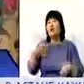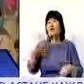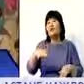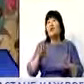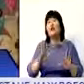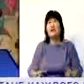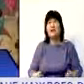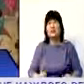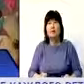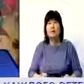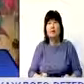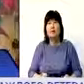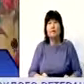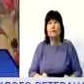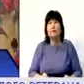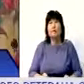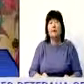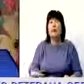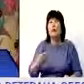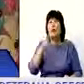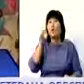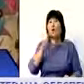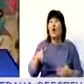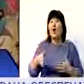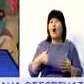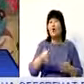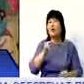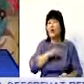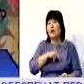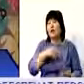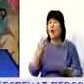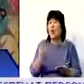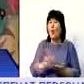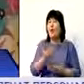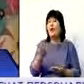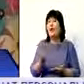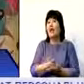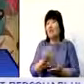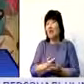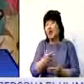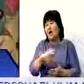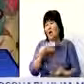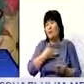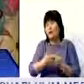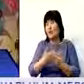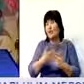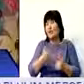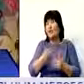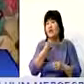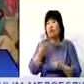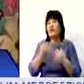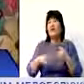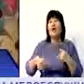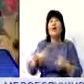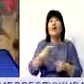мест. Мы узнали о пути меценатов к успеху, их достижениях. Они вносят свою лепту в процветание